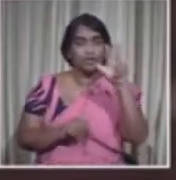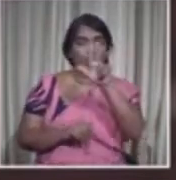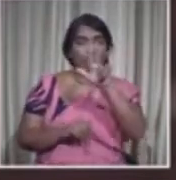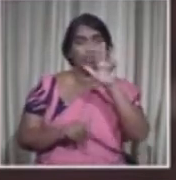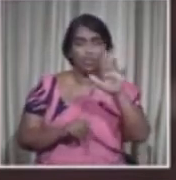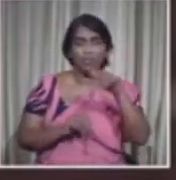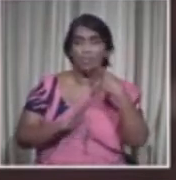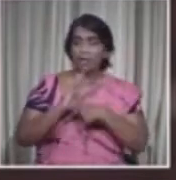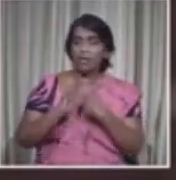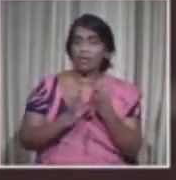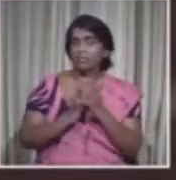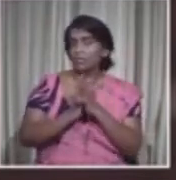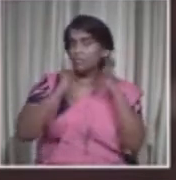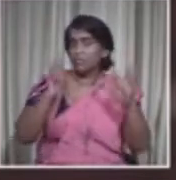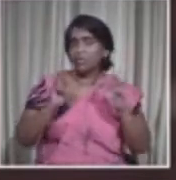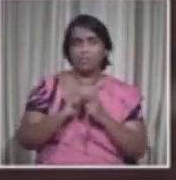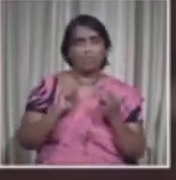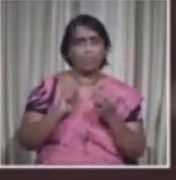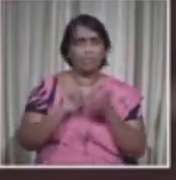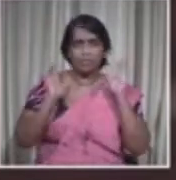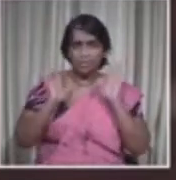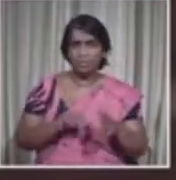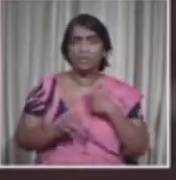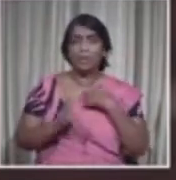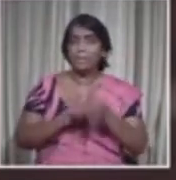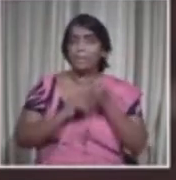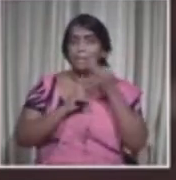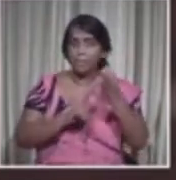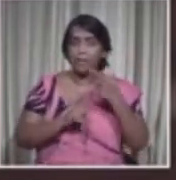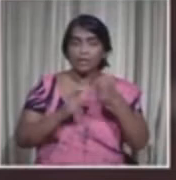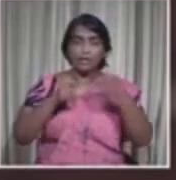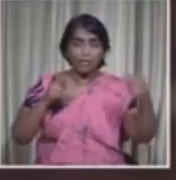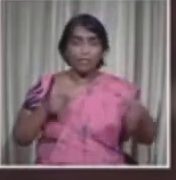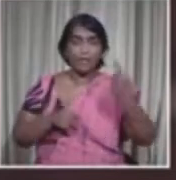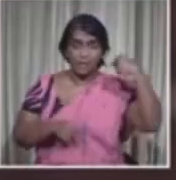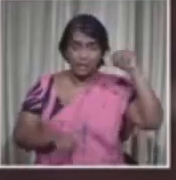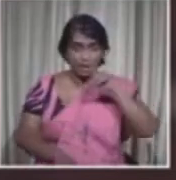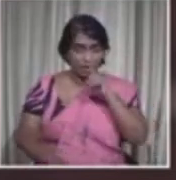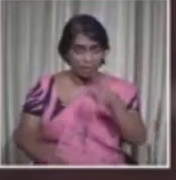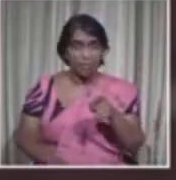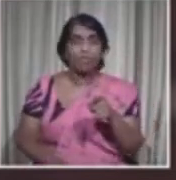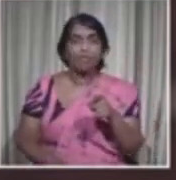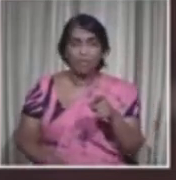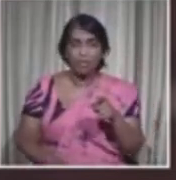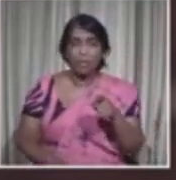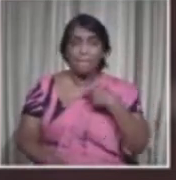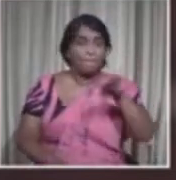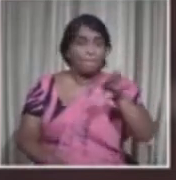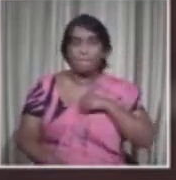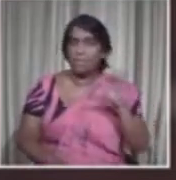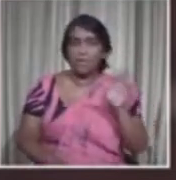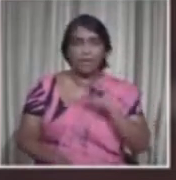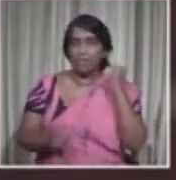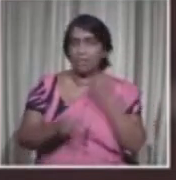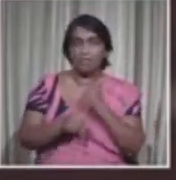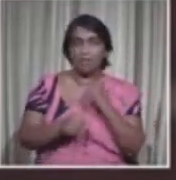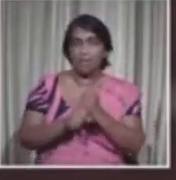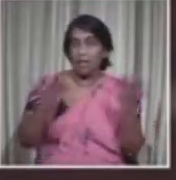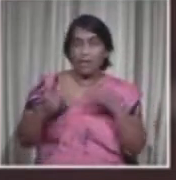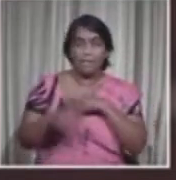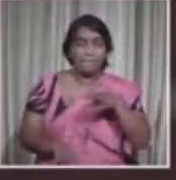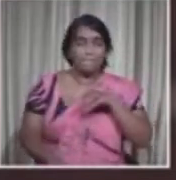ආර්ථිකය මොනතරම් ආපස්සට ඇදගෙන ගියාද ප්‍රේමදාස අපේ විපක්ෂ නායකතුමා අයියා කිව්වා එතුමා පිළිගන්නේ නැහැ කියලා මේ හැම ආණ්ඩුවකම වැඩ කරුවේ නැහැ